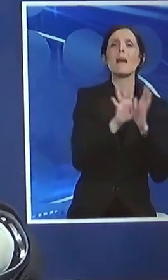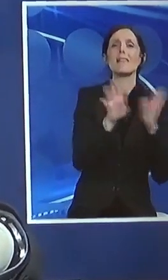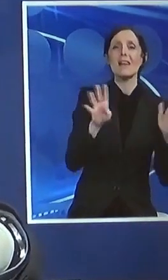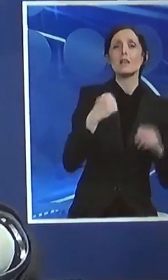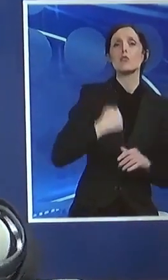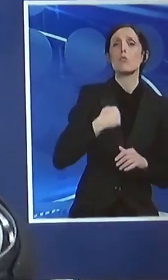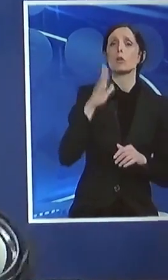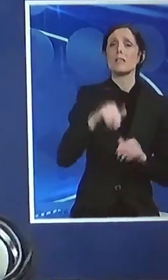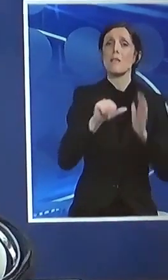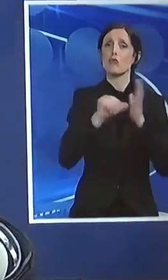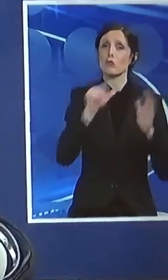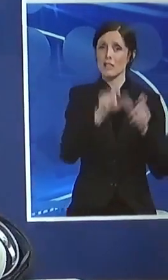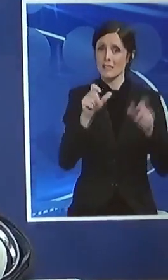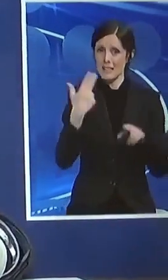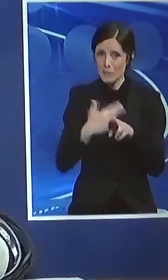Subotica 16,